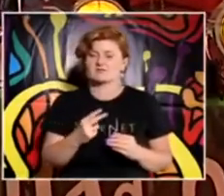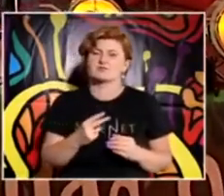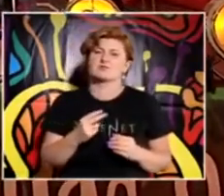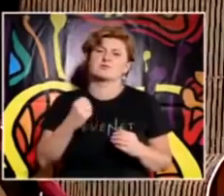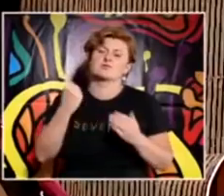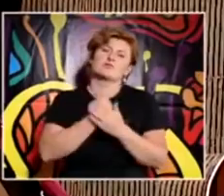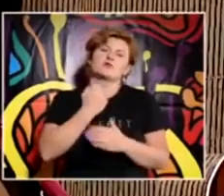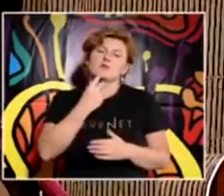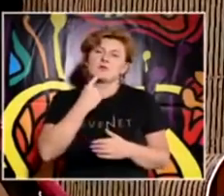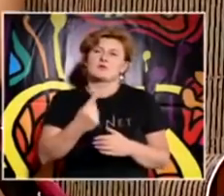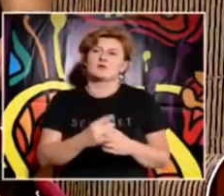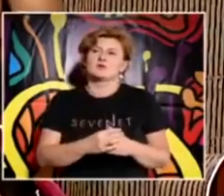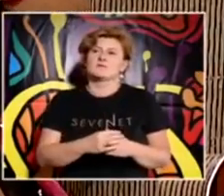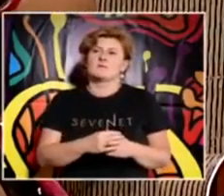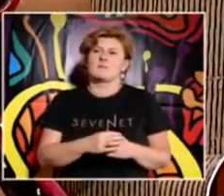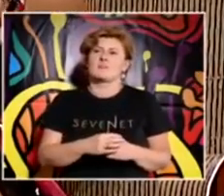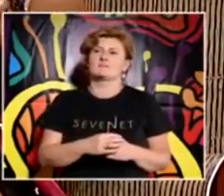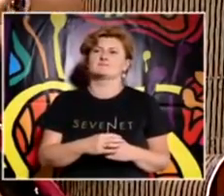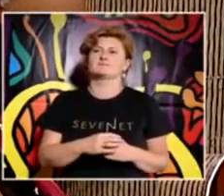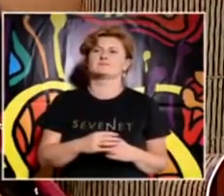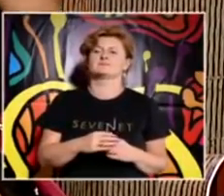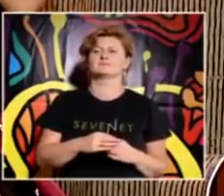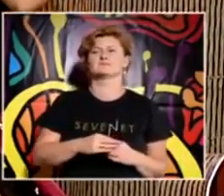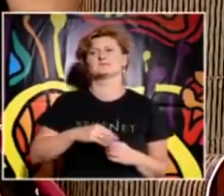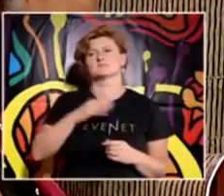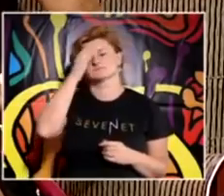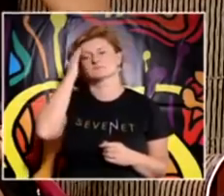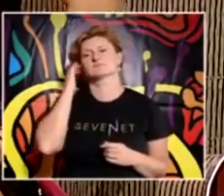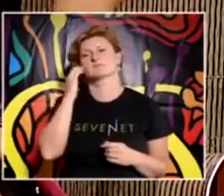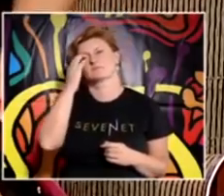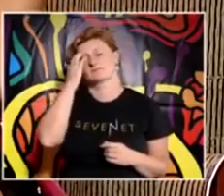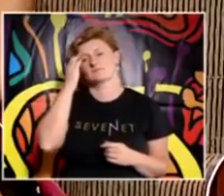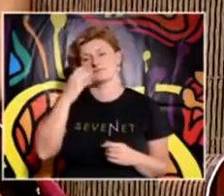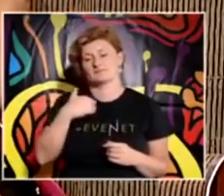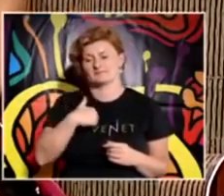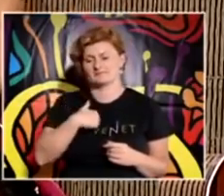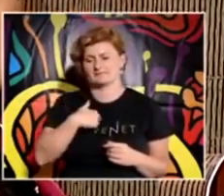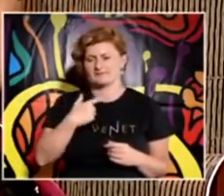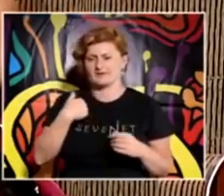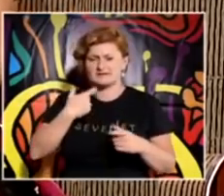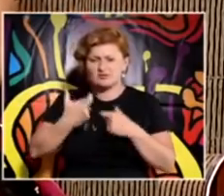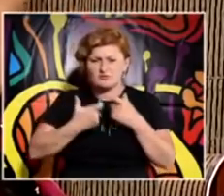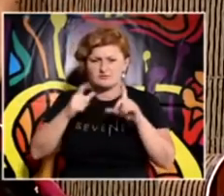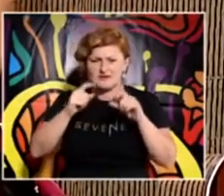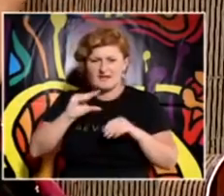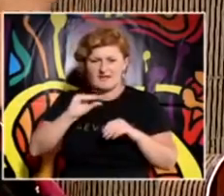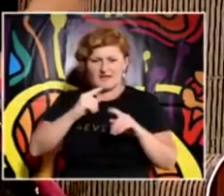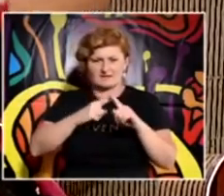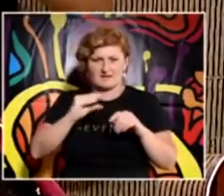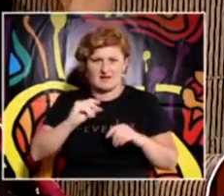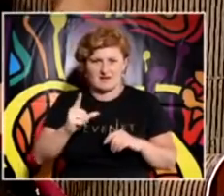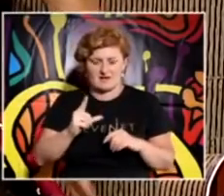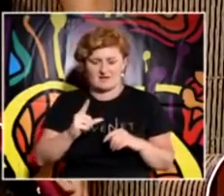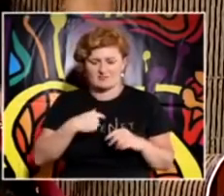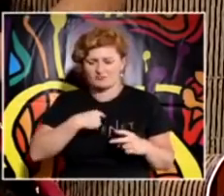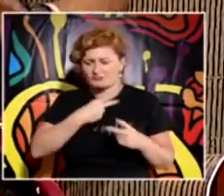że aż wkradła się taka moja maniera pracownicza. Ja zaczęłam robić Excela, słuchajcie, ja zaczęłam szukać